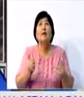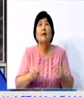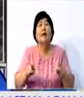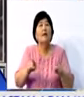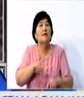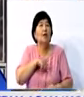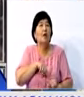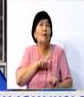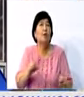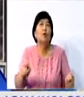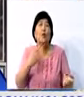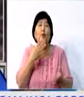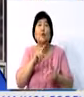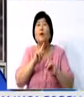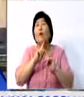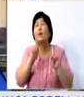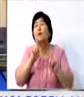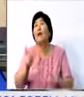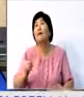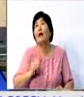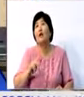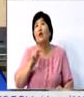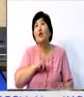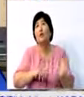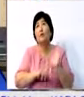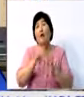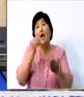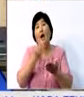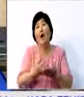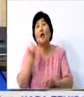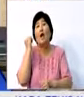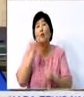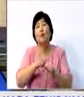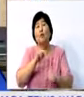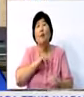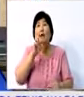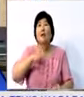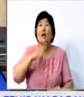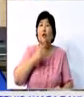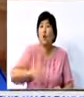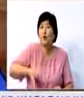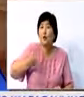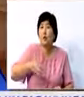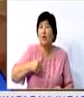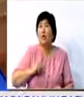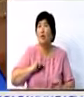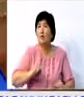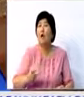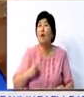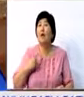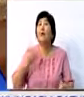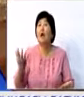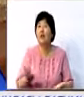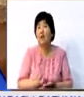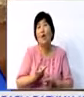мәрт мінезімен өзіндік өрнегімен дараланды. Еңбек жолын қарапайым жұмысшы болып бастап, ел алдында сөз ұстаған майталман маманға дейін